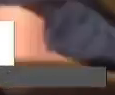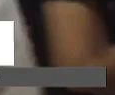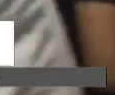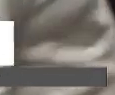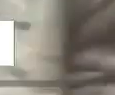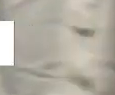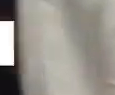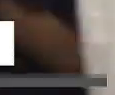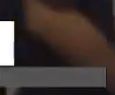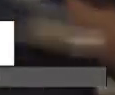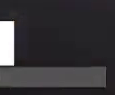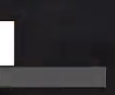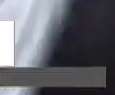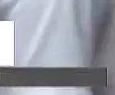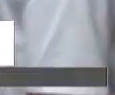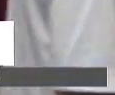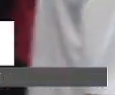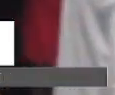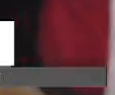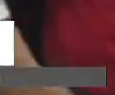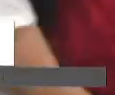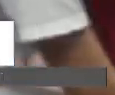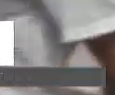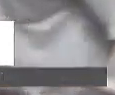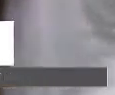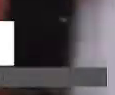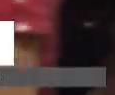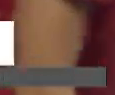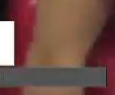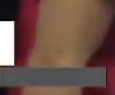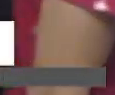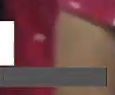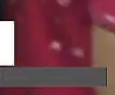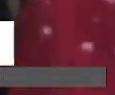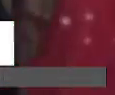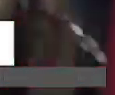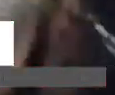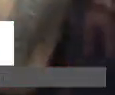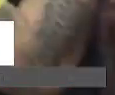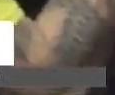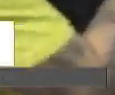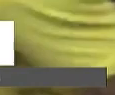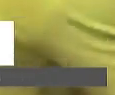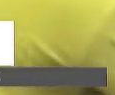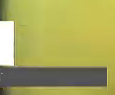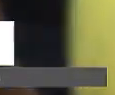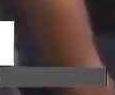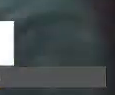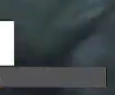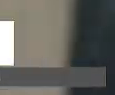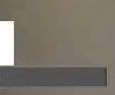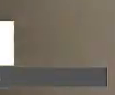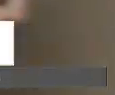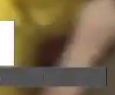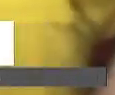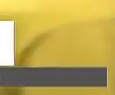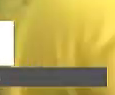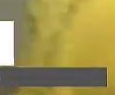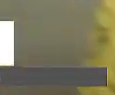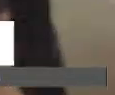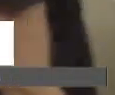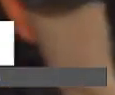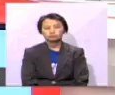35 anggota geng kongsi gelap 360 dihadapkan ke mahkamah. Paparan lanjut ketika nanti.